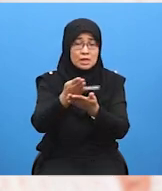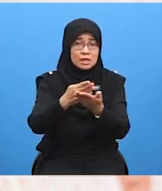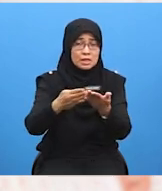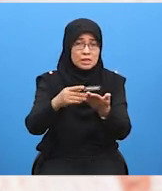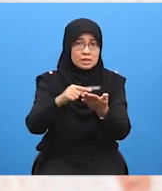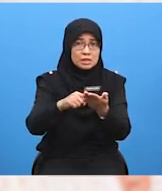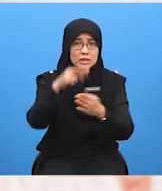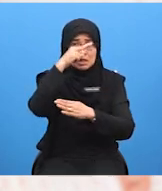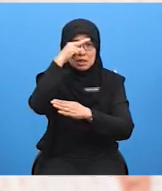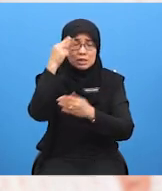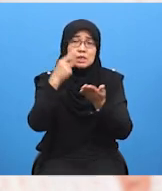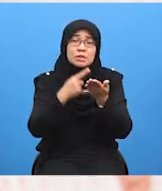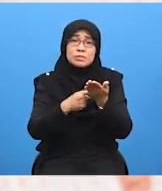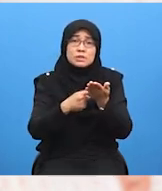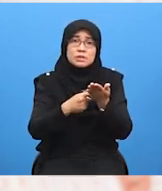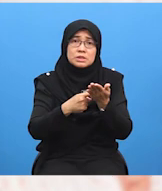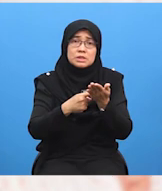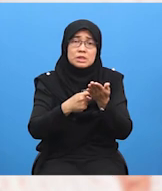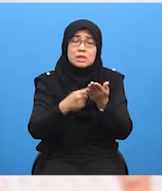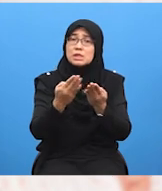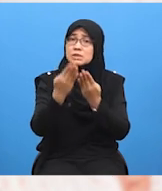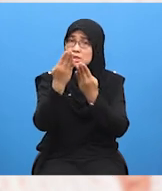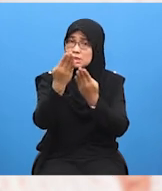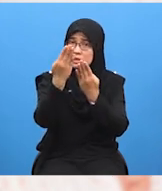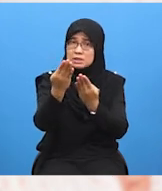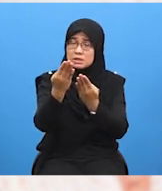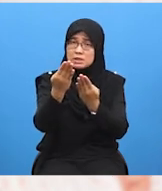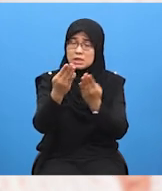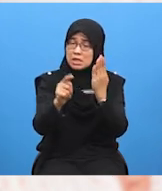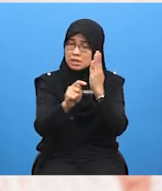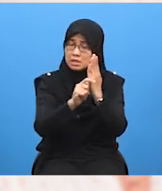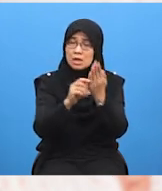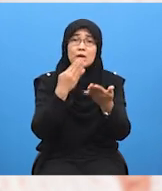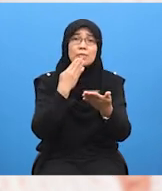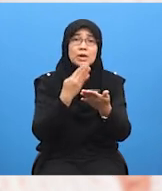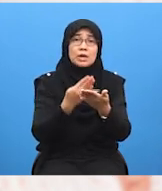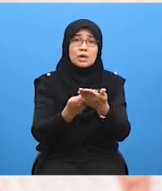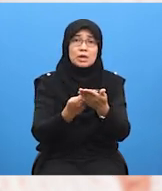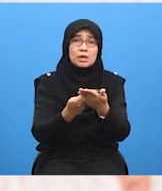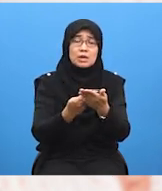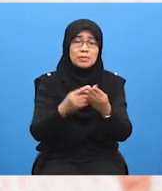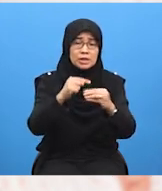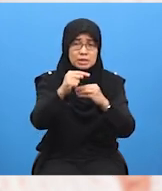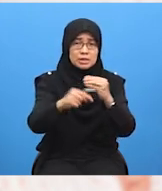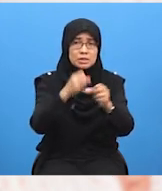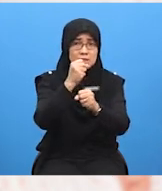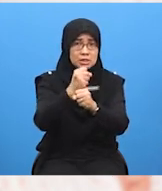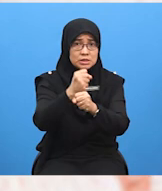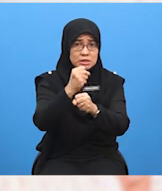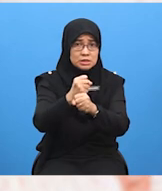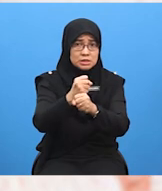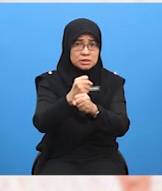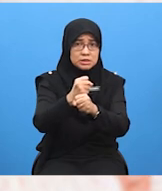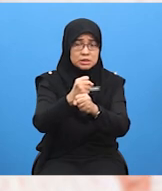Bahagian ini hanya membincangkan cadangan-cadangan penambahbaikan tentang